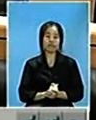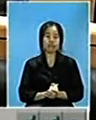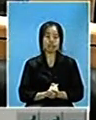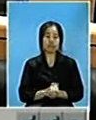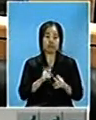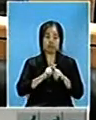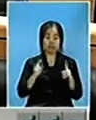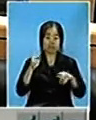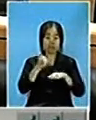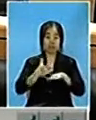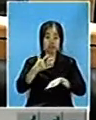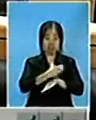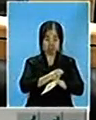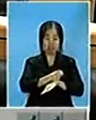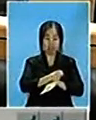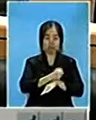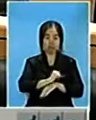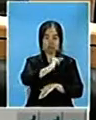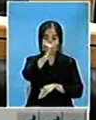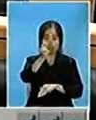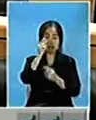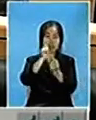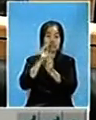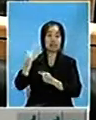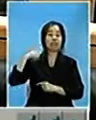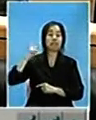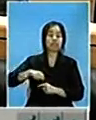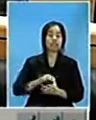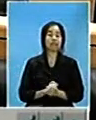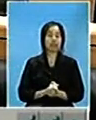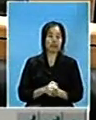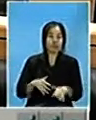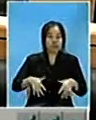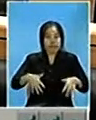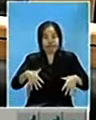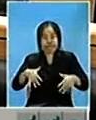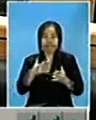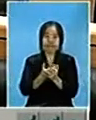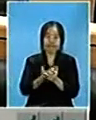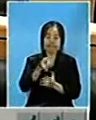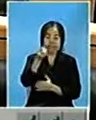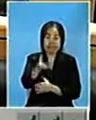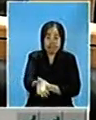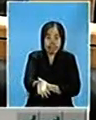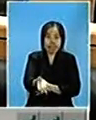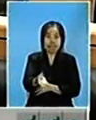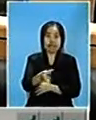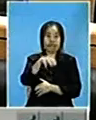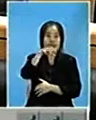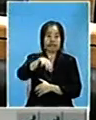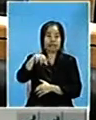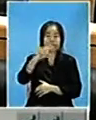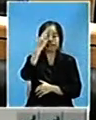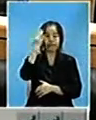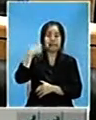แต่เวลานักการเมืองขึ้นศาลถูกฟ้องศาลเนี่ยเกิดสับปะดนมีคนไปแอบเอาเงินหล่นหน้าศาลทั้ง2ล้าน3ล้านเราก็เห็นม